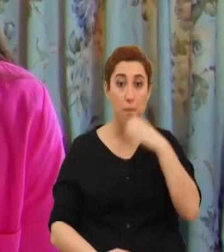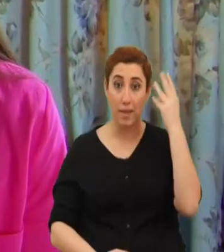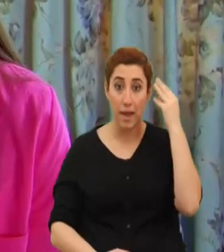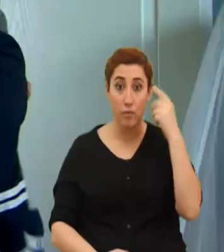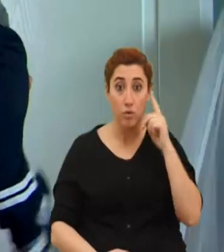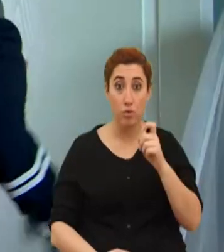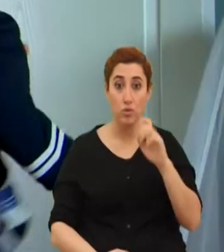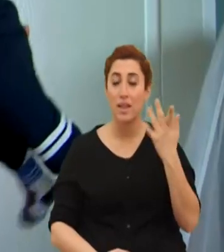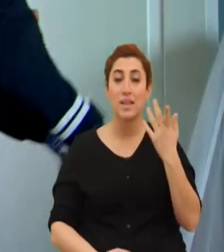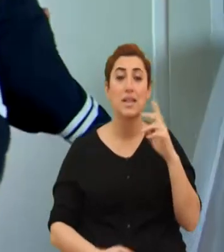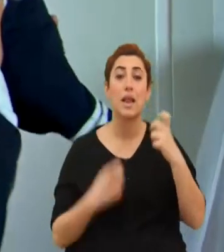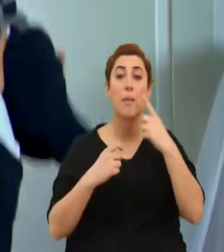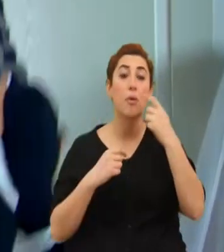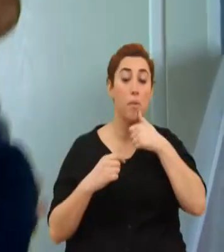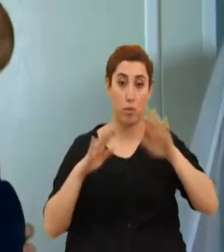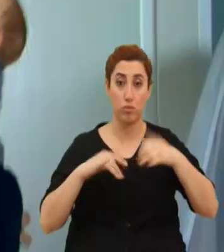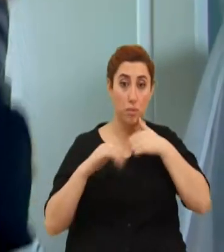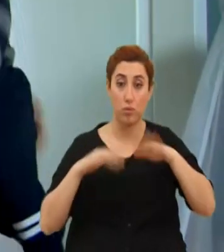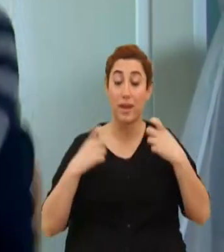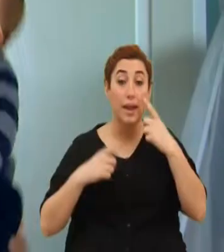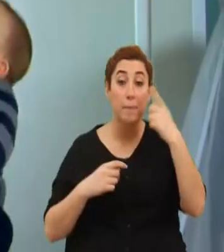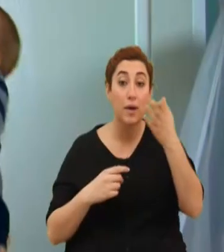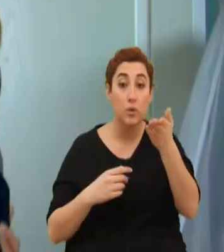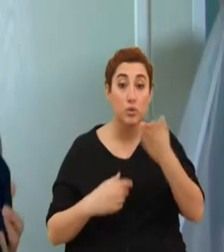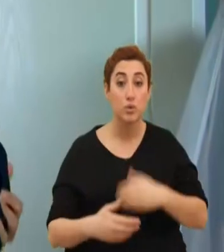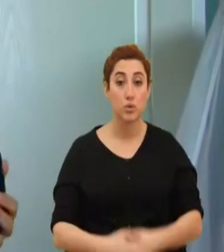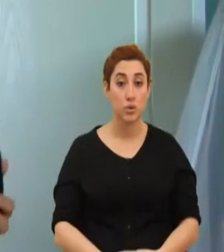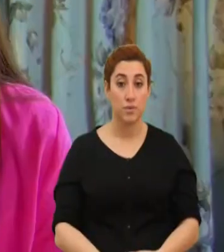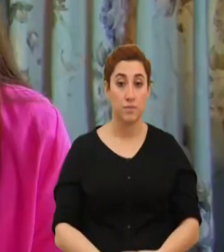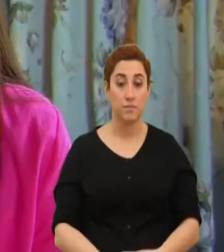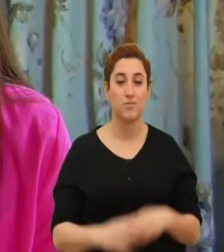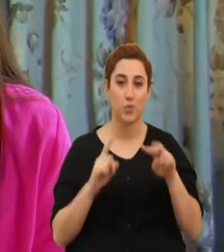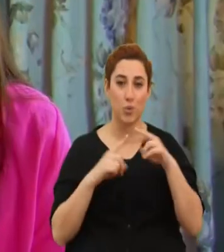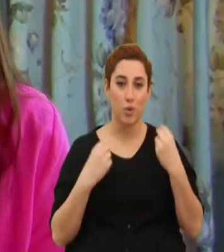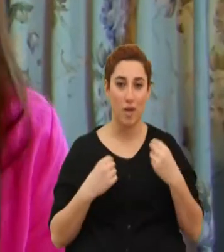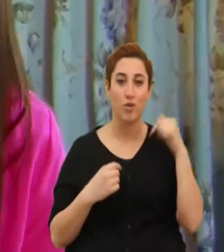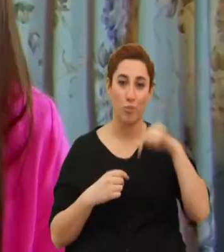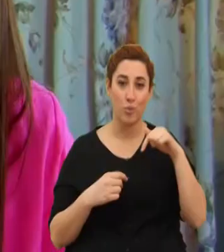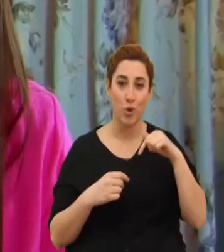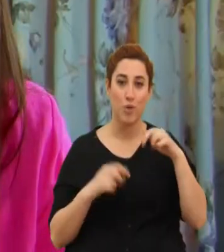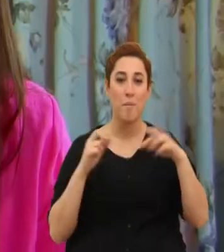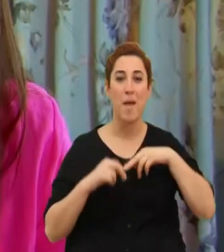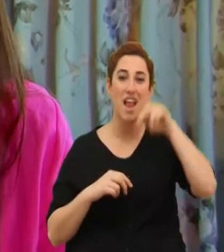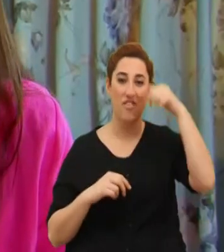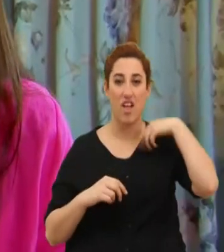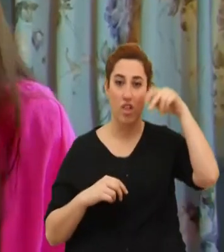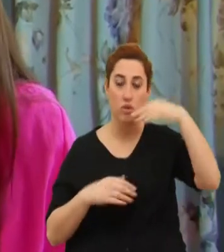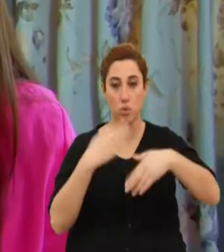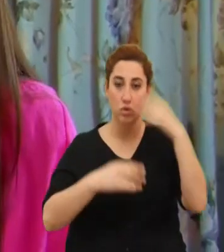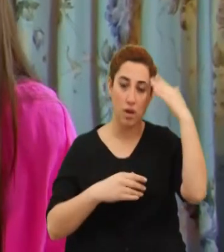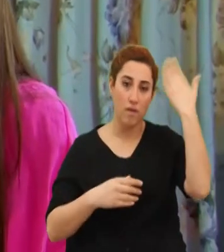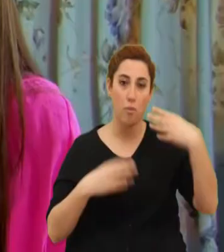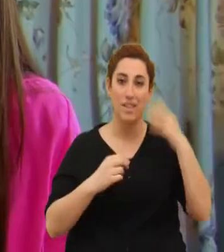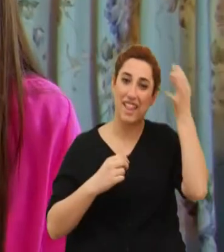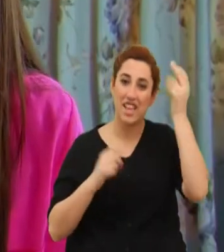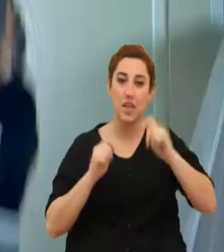babayı tanıyor musun? Ne biçim nereye bakıyorsun? Baba burada oğlum, baba burada. Nereye bakıyorsun sen ya? Nurhan, bugün merdivenlerden aşağıya düştüm. Kafam